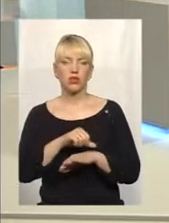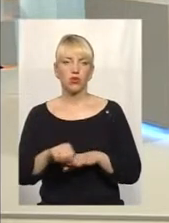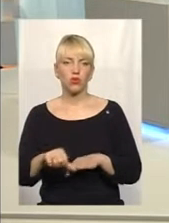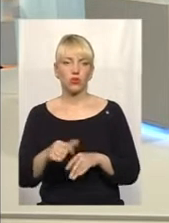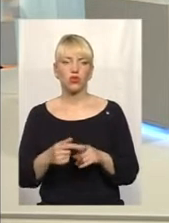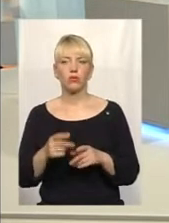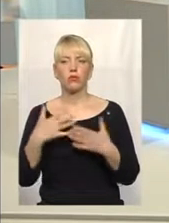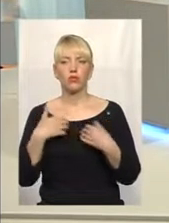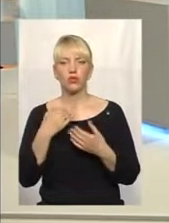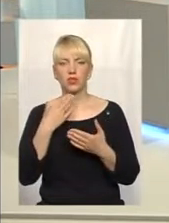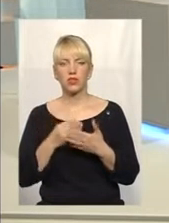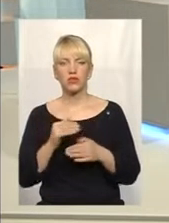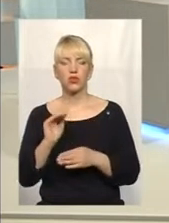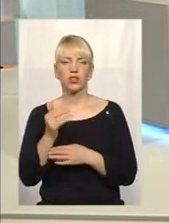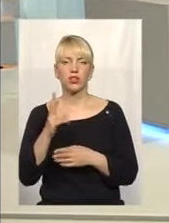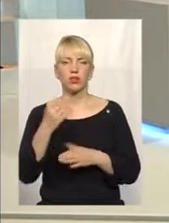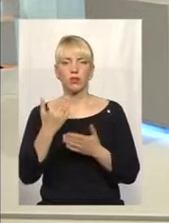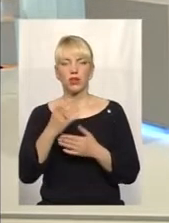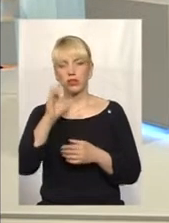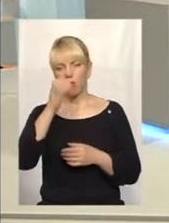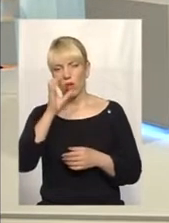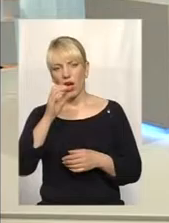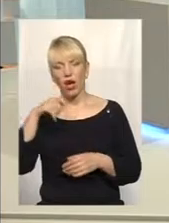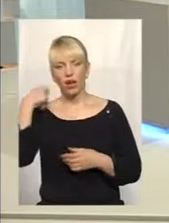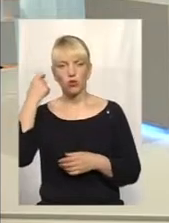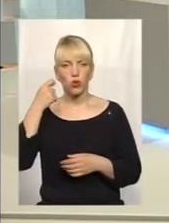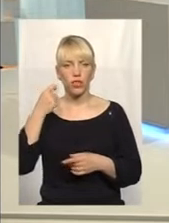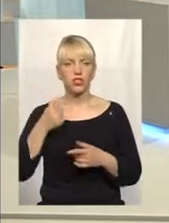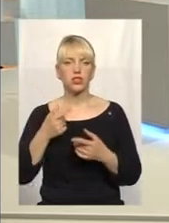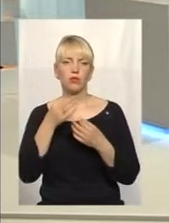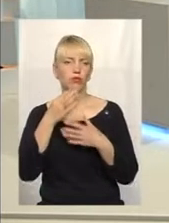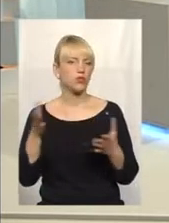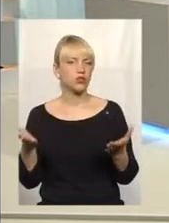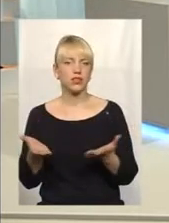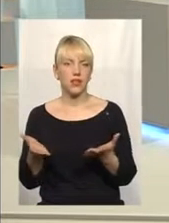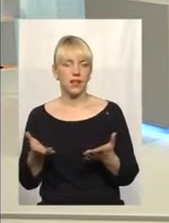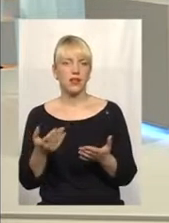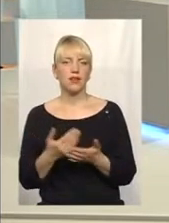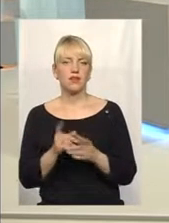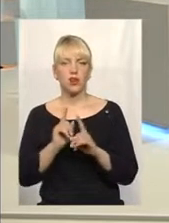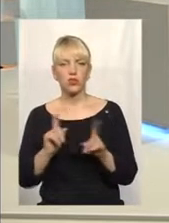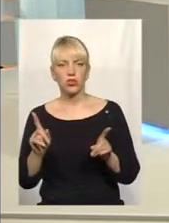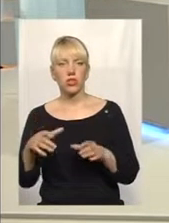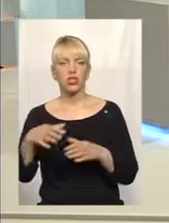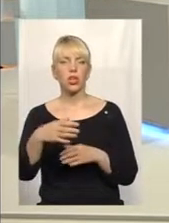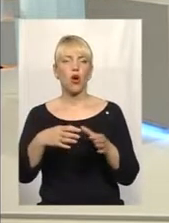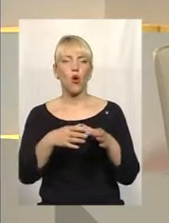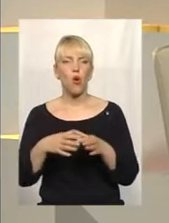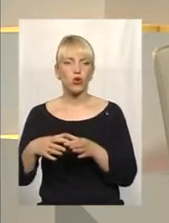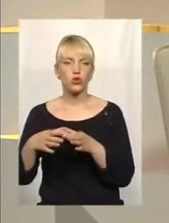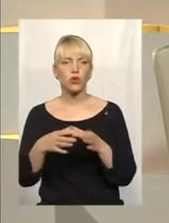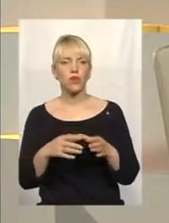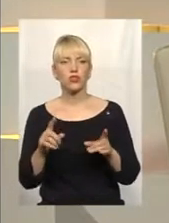чи то в Болгарії, чи то в Туреччині, чи то буде на екзотичних островах. Що